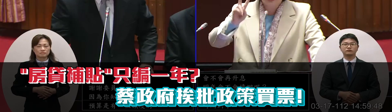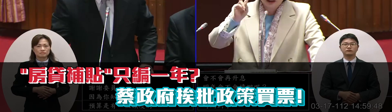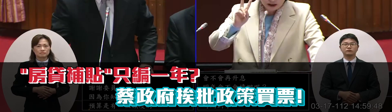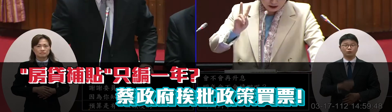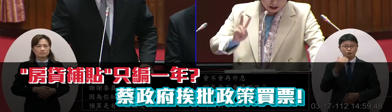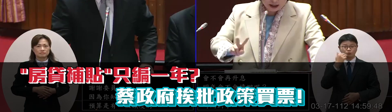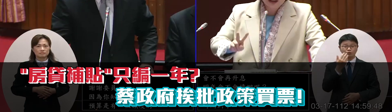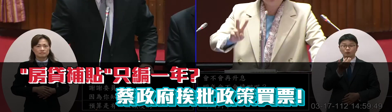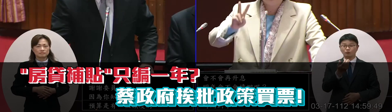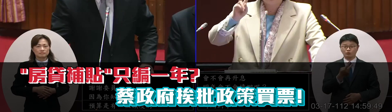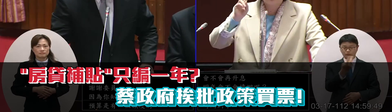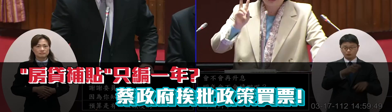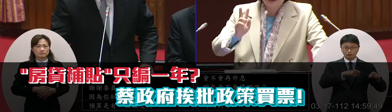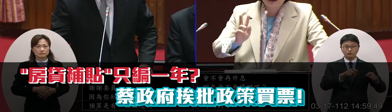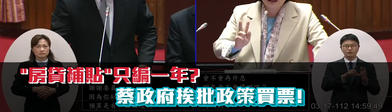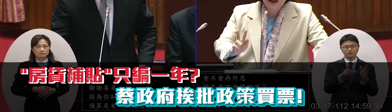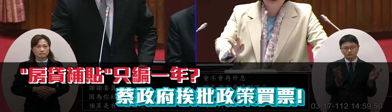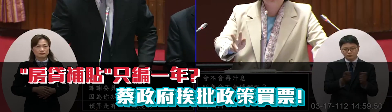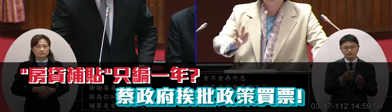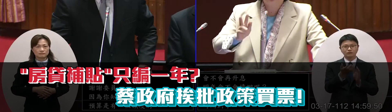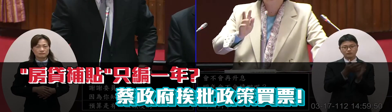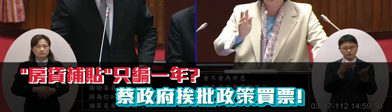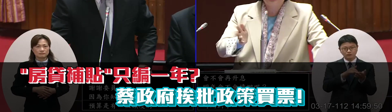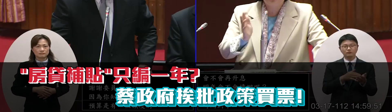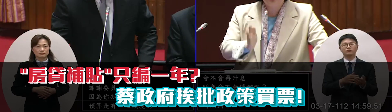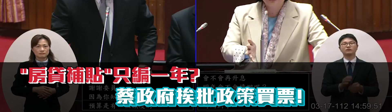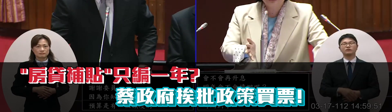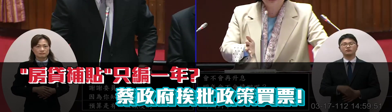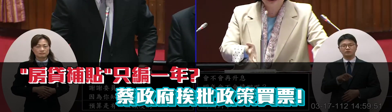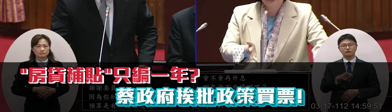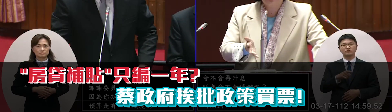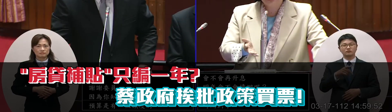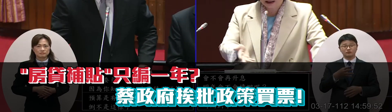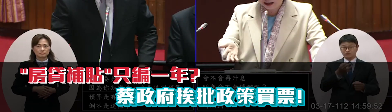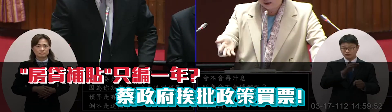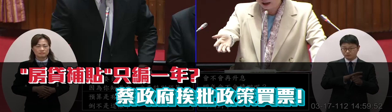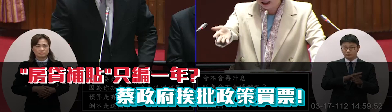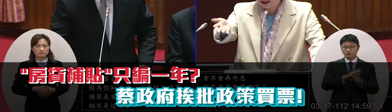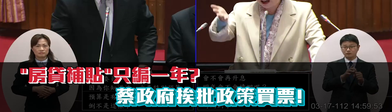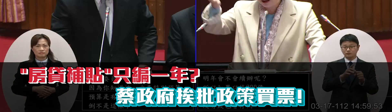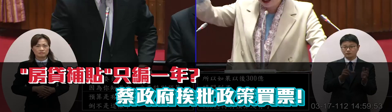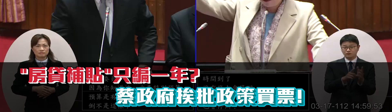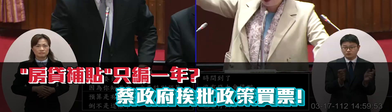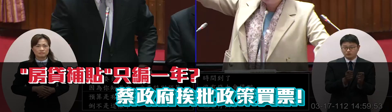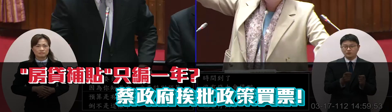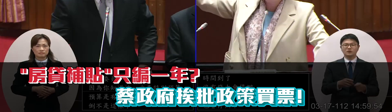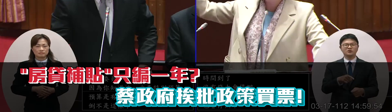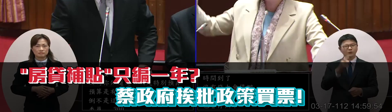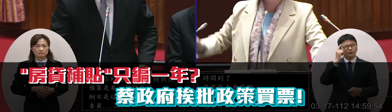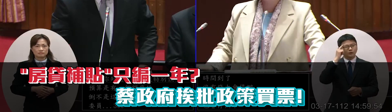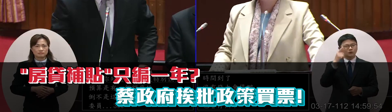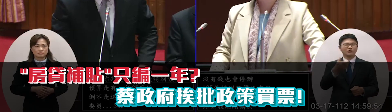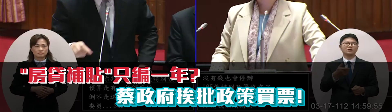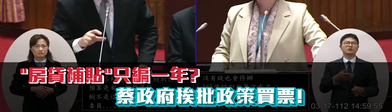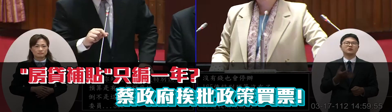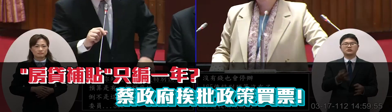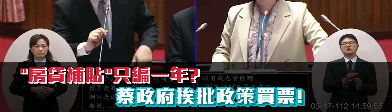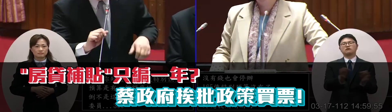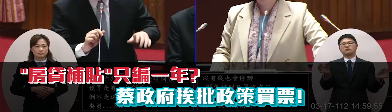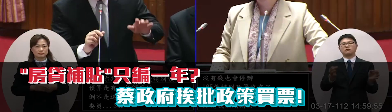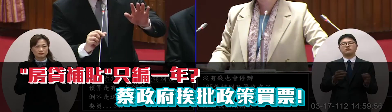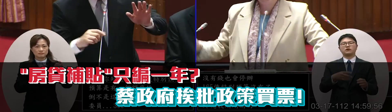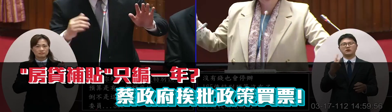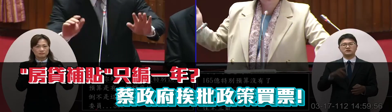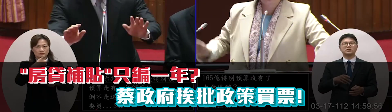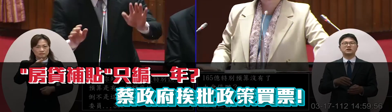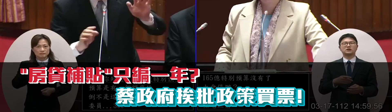果都是临时性的预算、超额预算才有的这个，当然我讲的撒钱买票有什么不对？ 委员跟